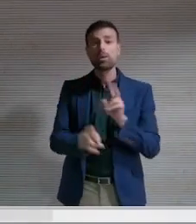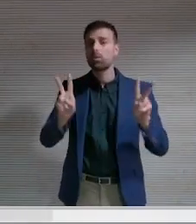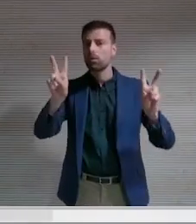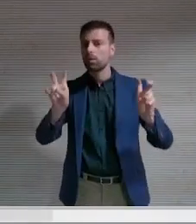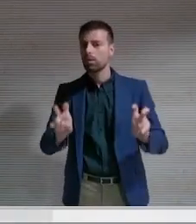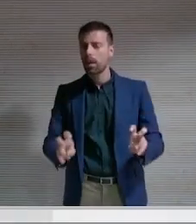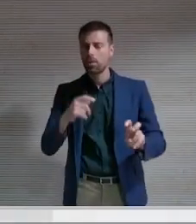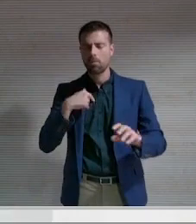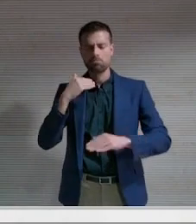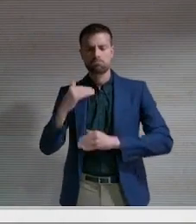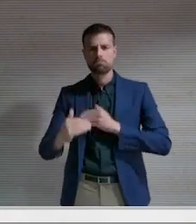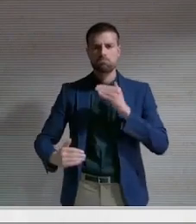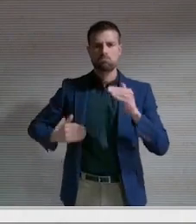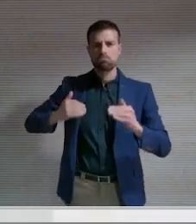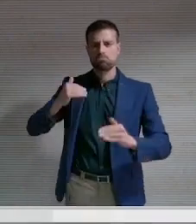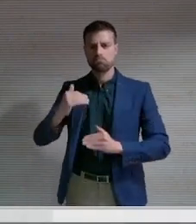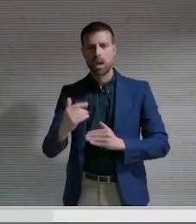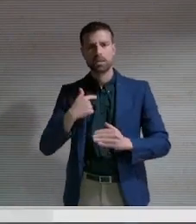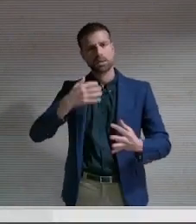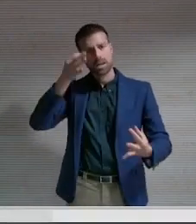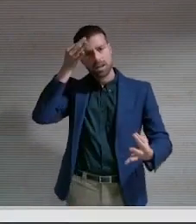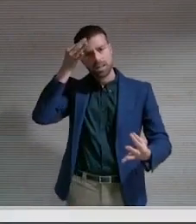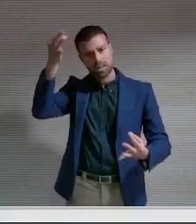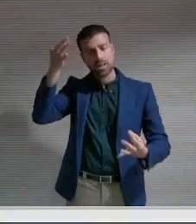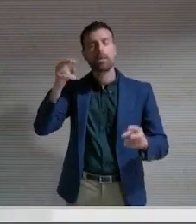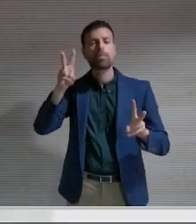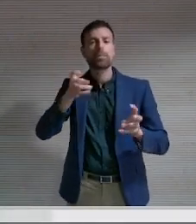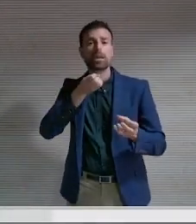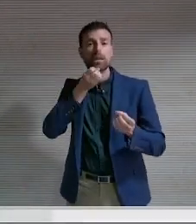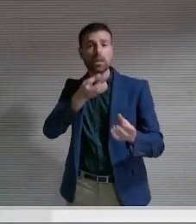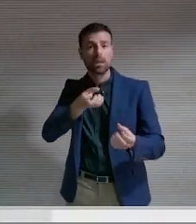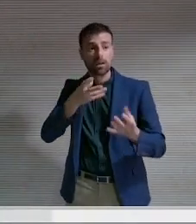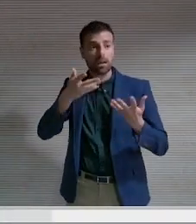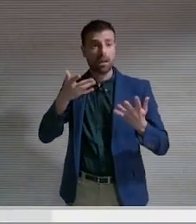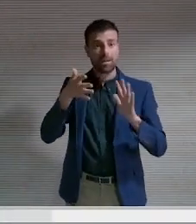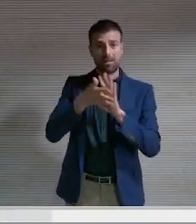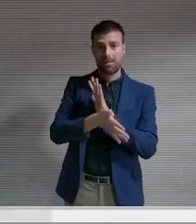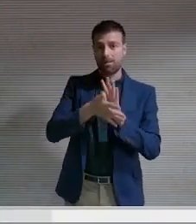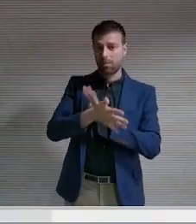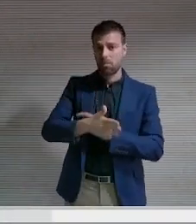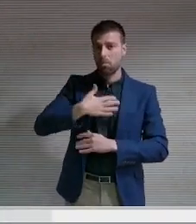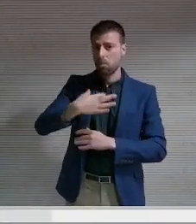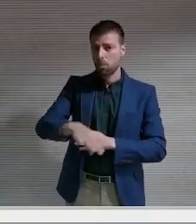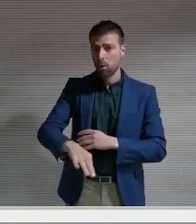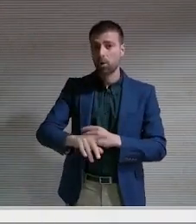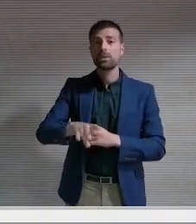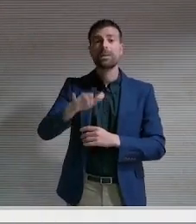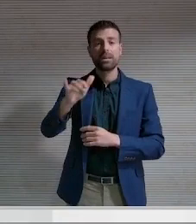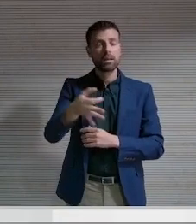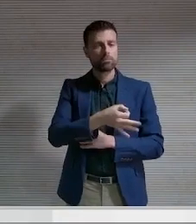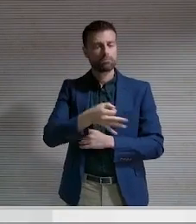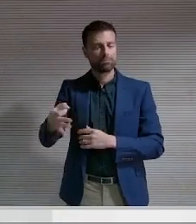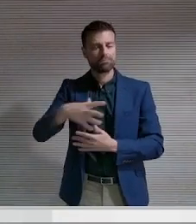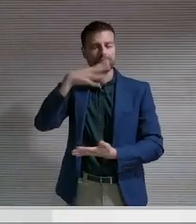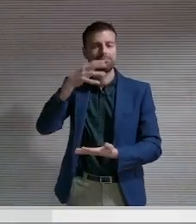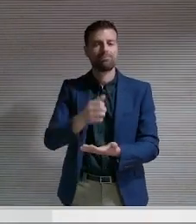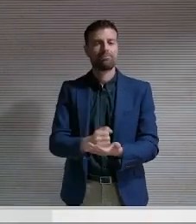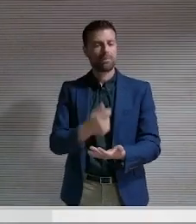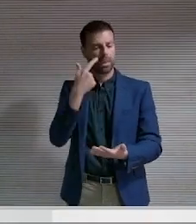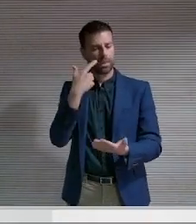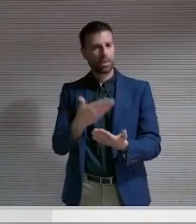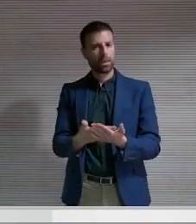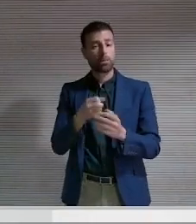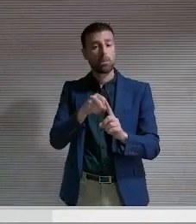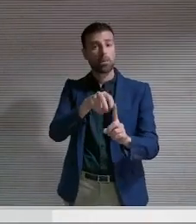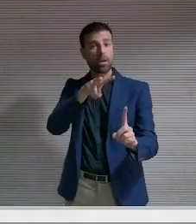molt més enllà de les estrictes dades que podem explicar avui i que efectivament determinen que des d'aquesta